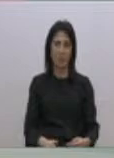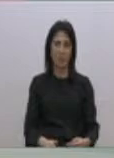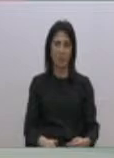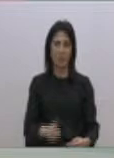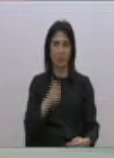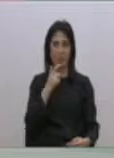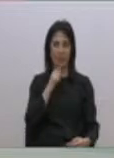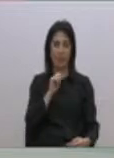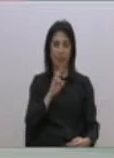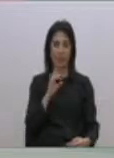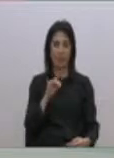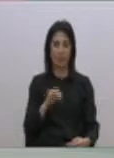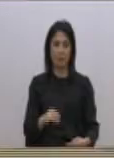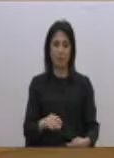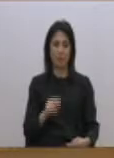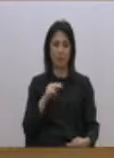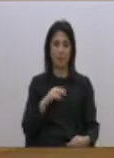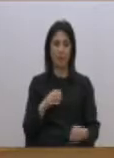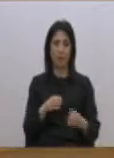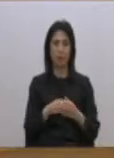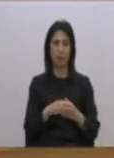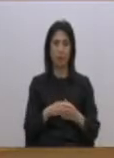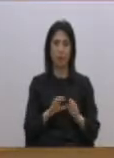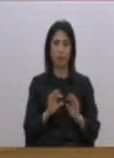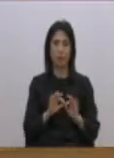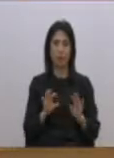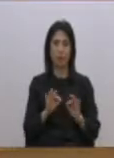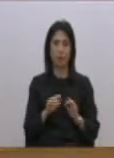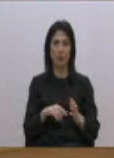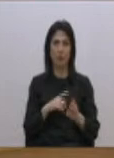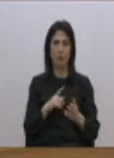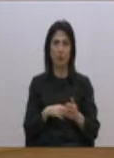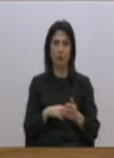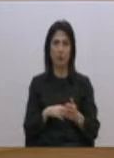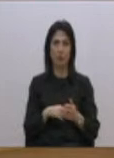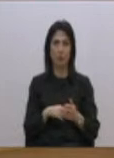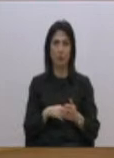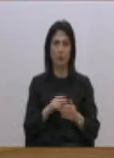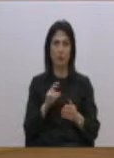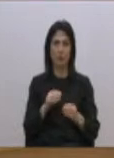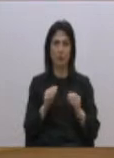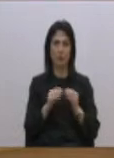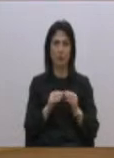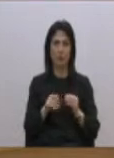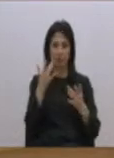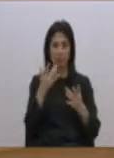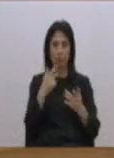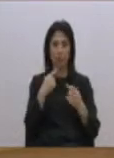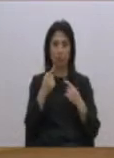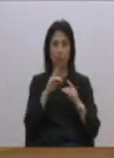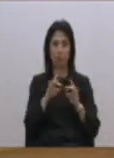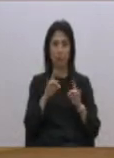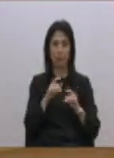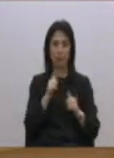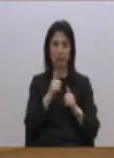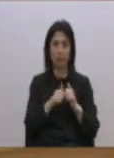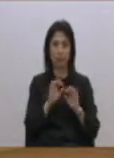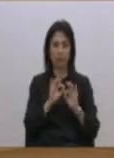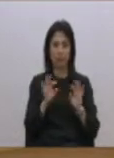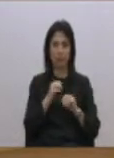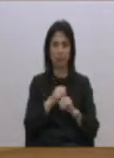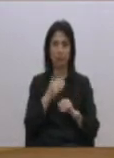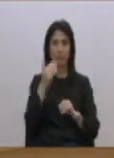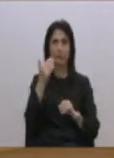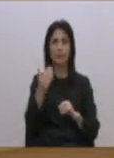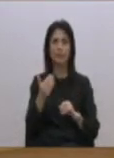vadam, samu și auci cu șeț gajrel da, e șegit cu Da, i se dat strand, rode sa tsihirat keteba, sa ti kan schadeba.